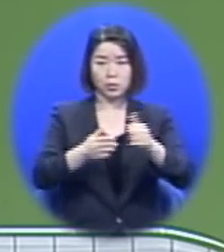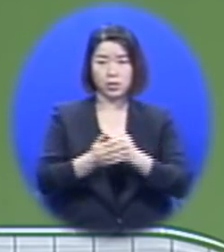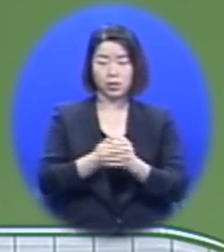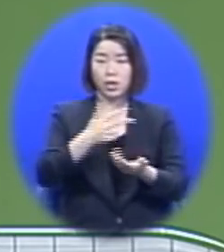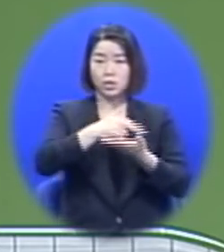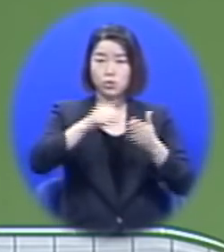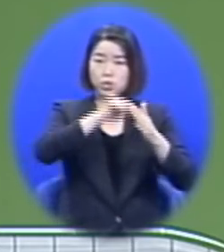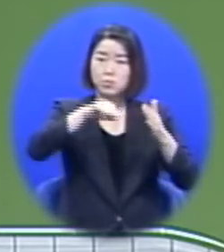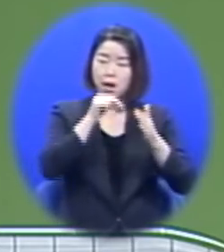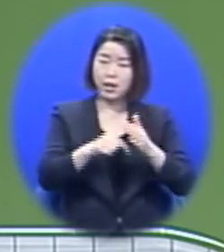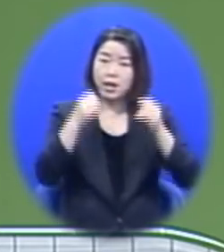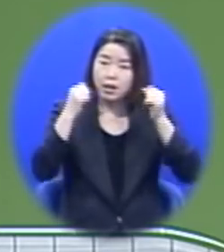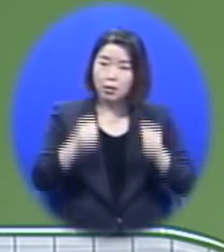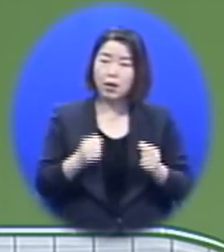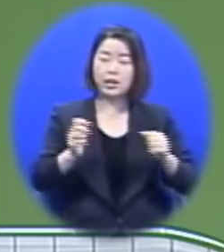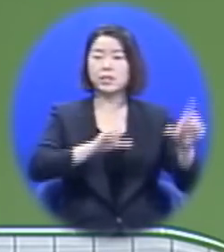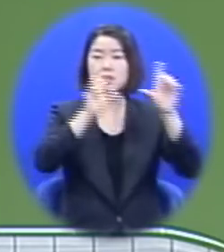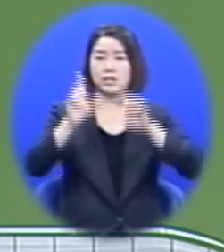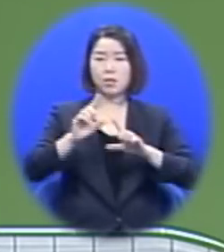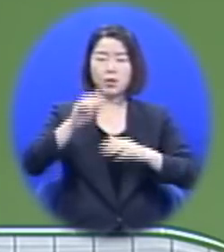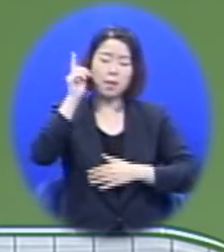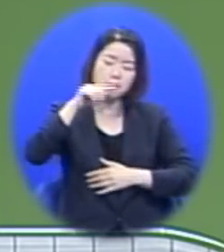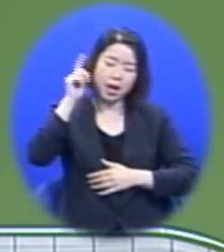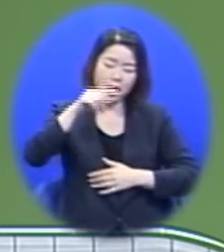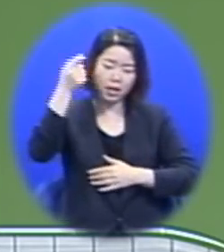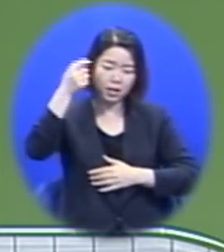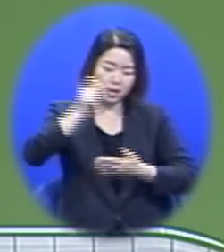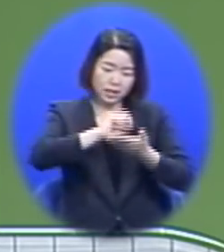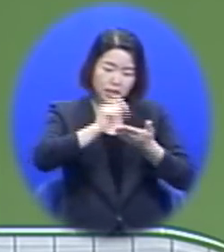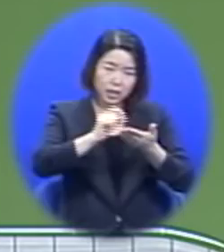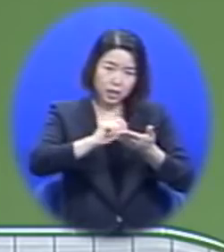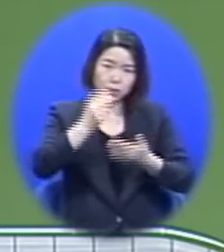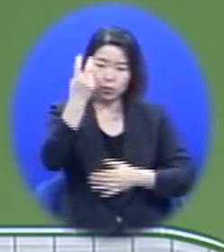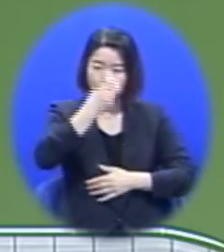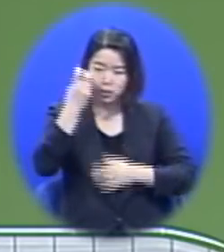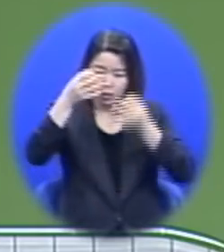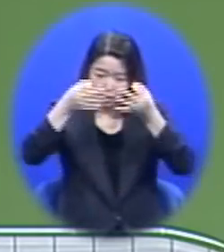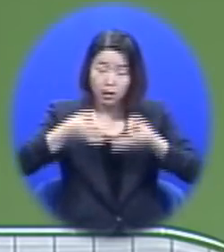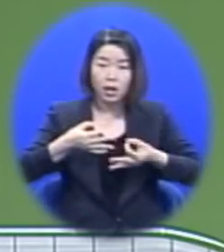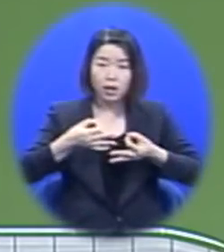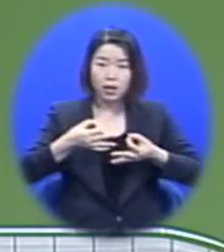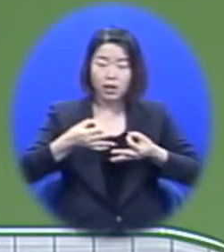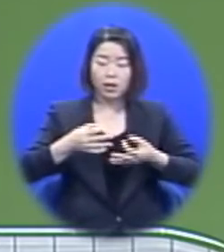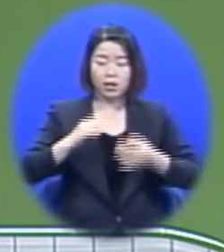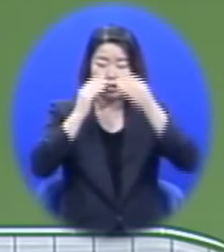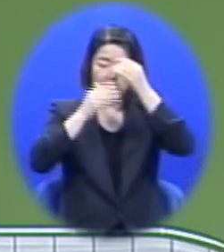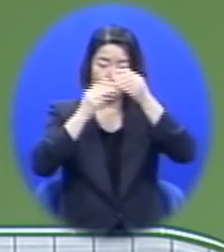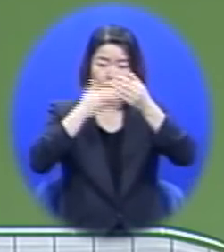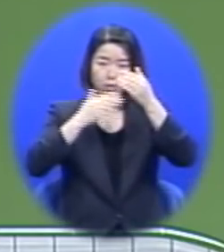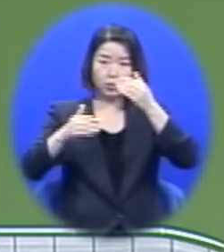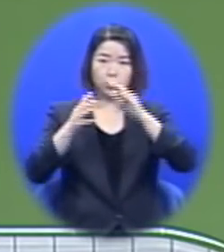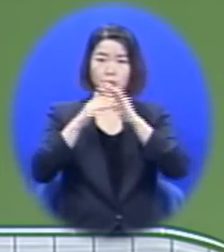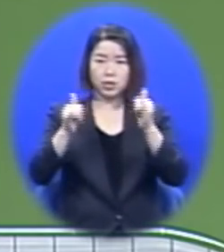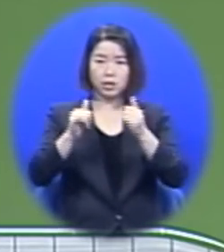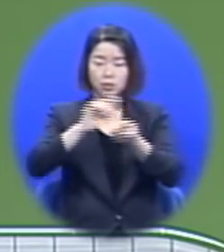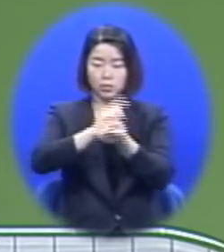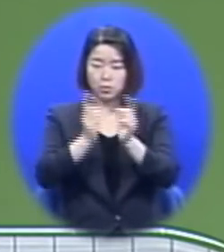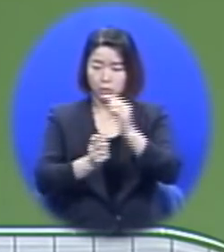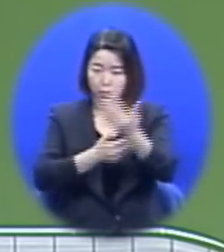거하는 생활을 매일 일기로 점검해 가면서, 그러면서 서로 성도들끼리 서로 나누어 점검해